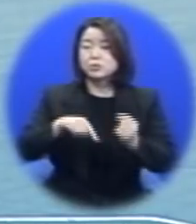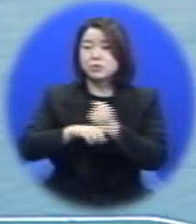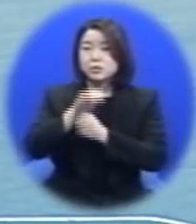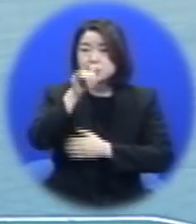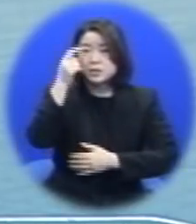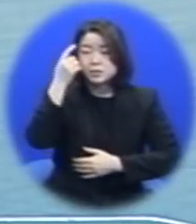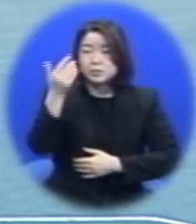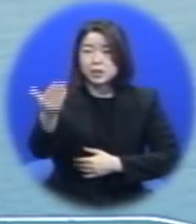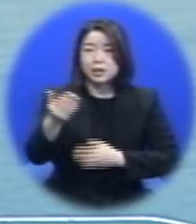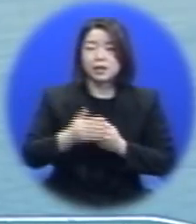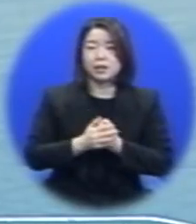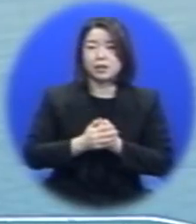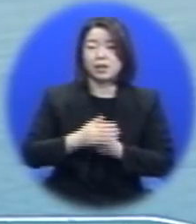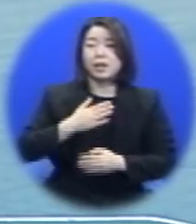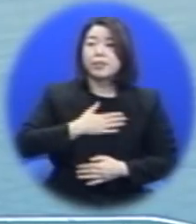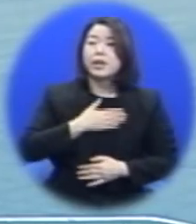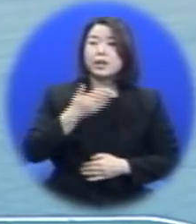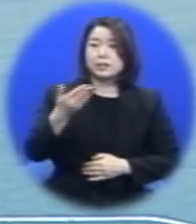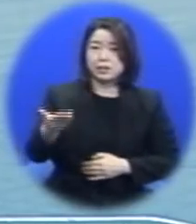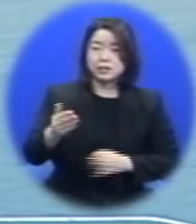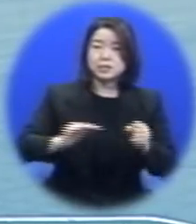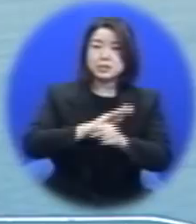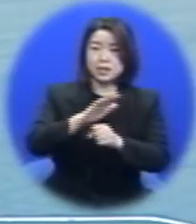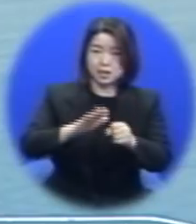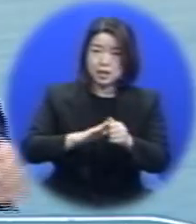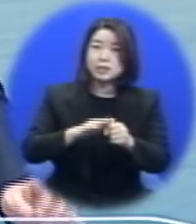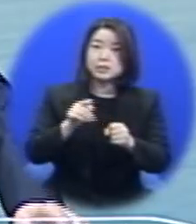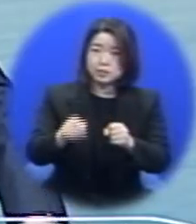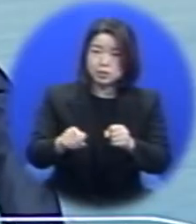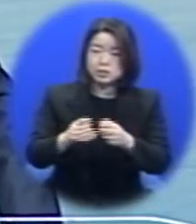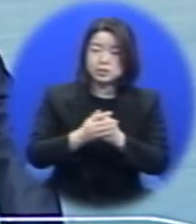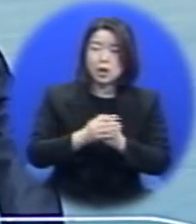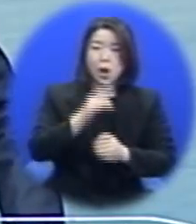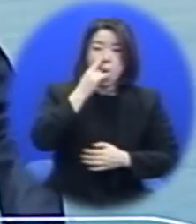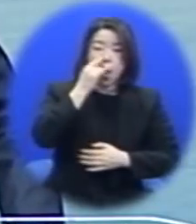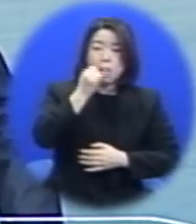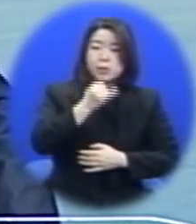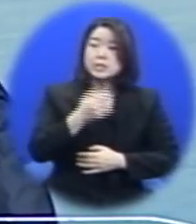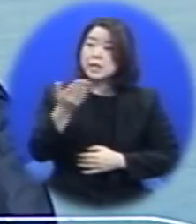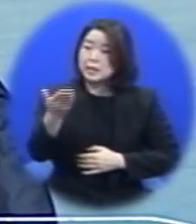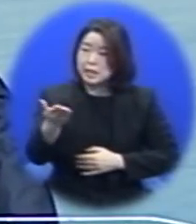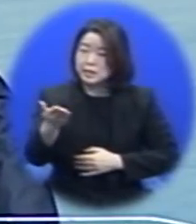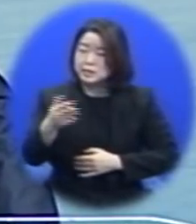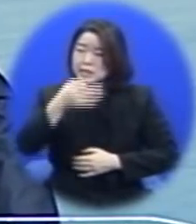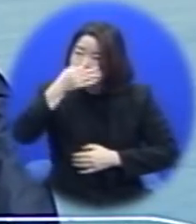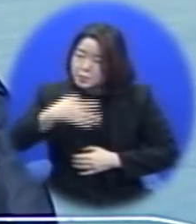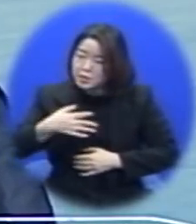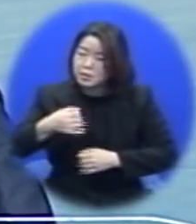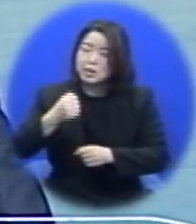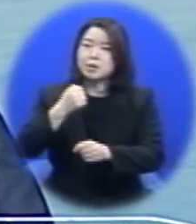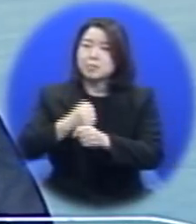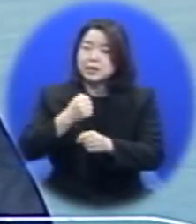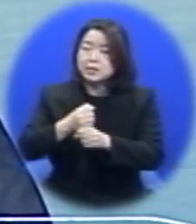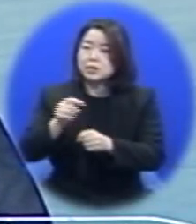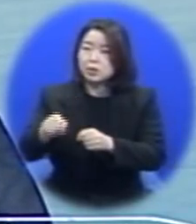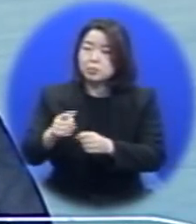내가 당신을 사랑하는 것이 어머니가 당신을 힘들게 하는 것보다 작으면